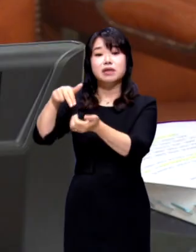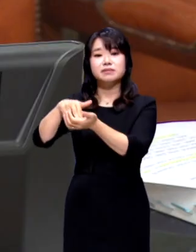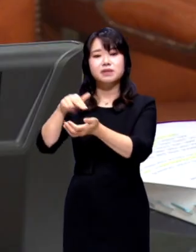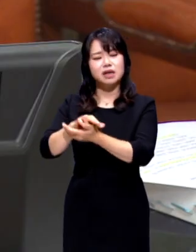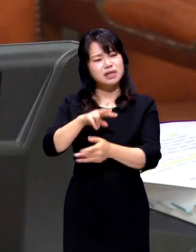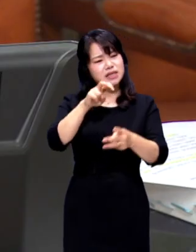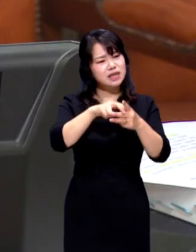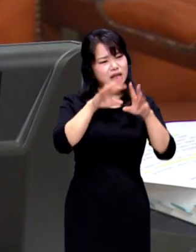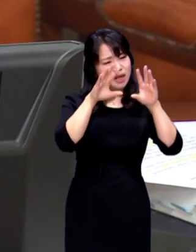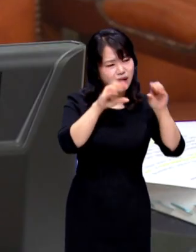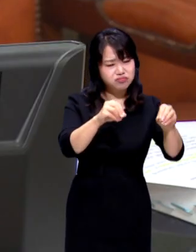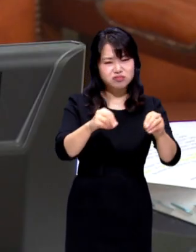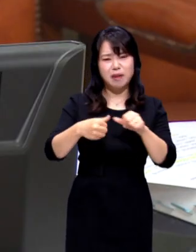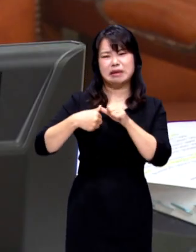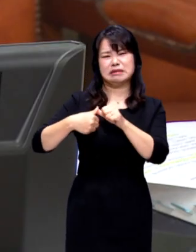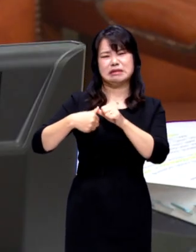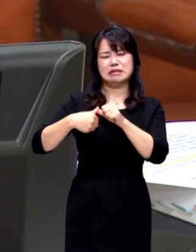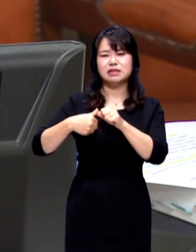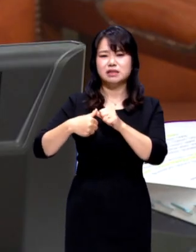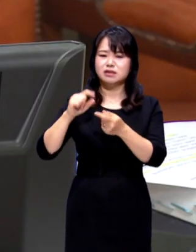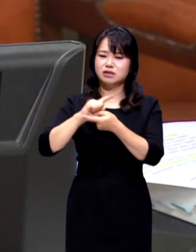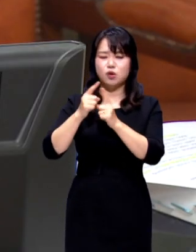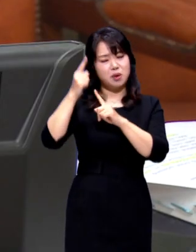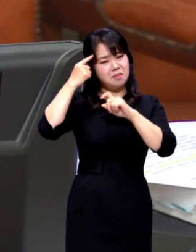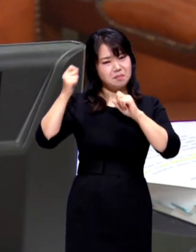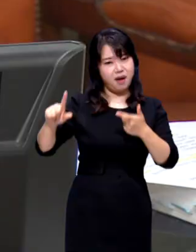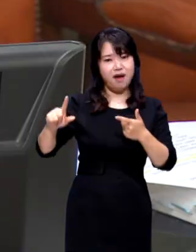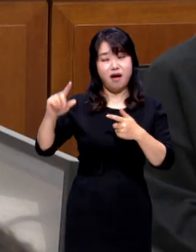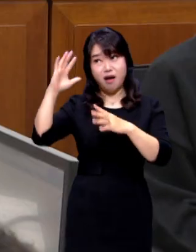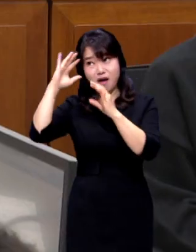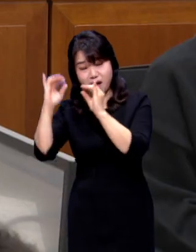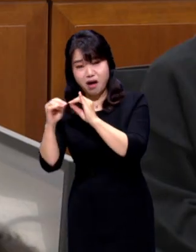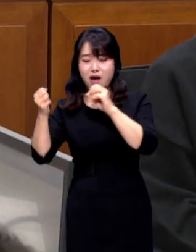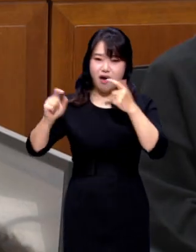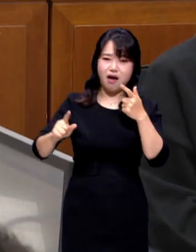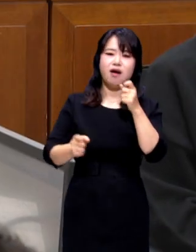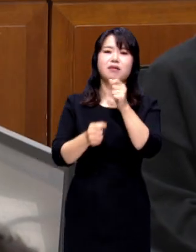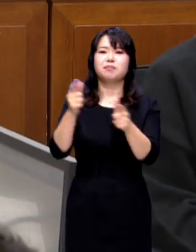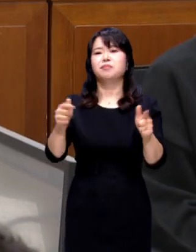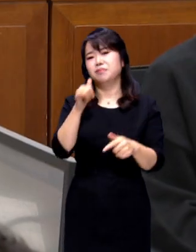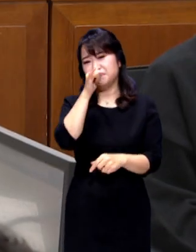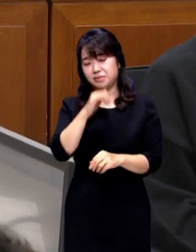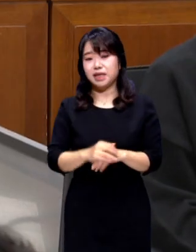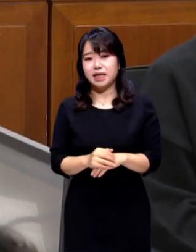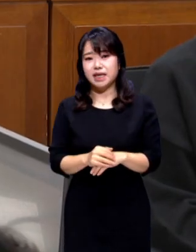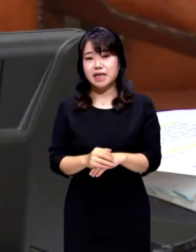중단은 주요 쟁점입니다. 서울시의 생각에 공감하는 여당 의원들도 있지만